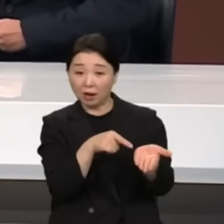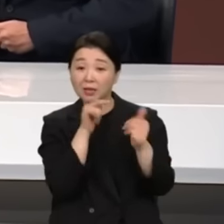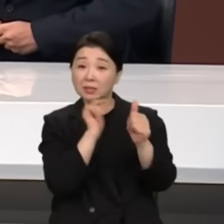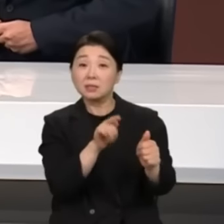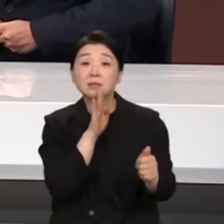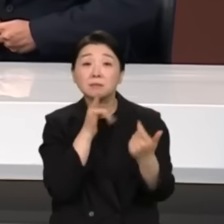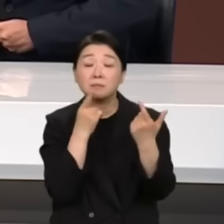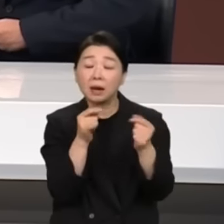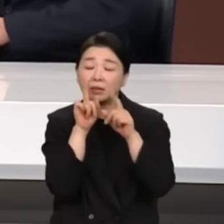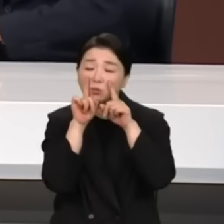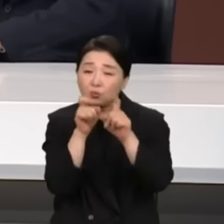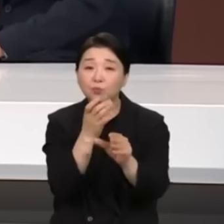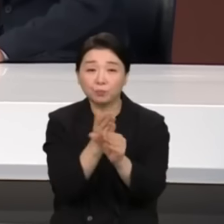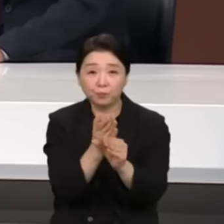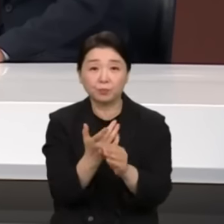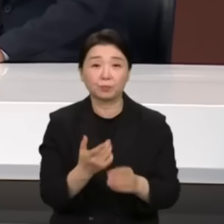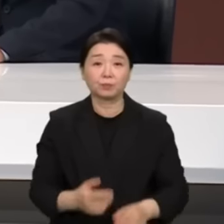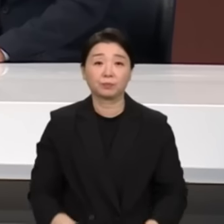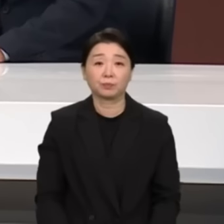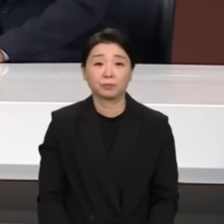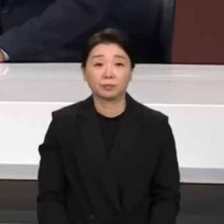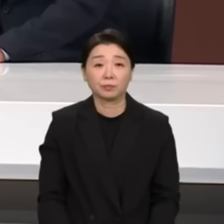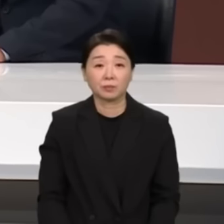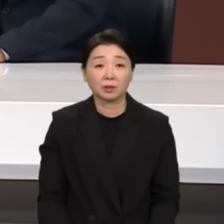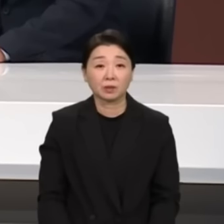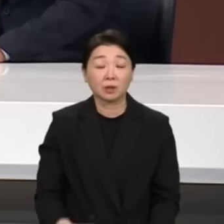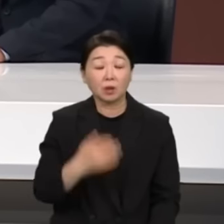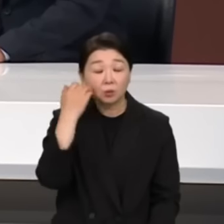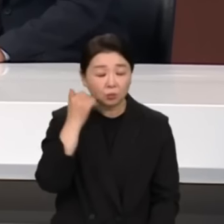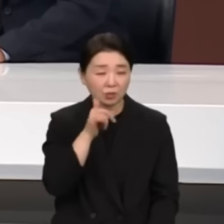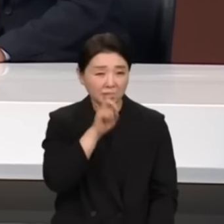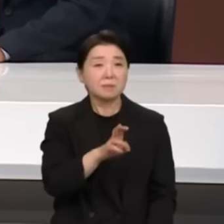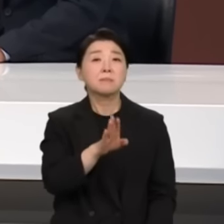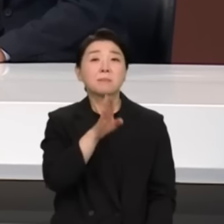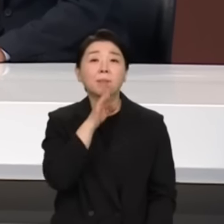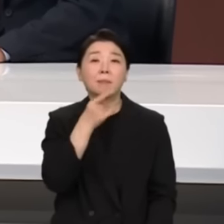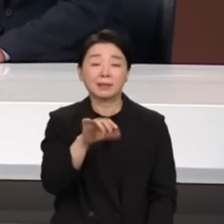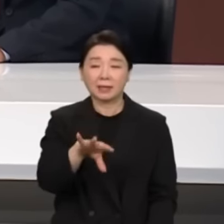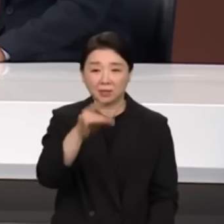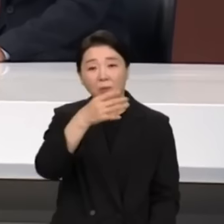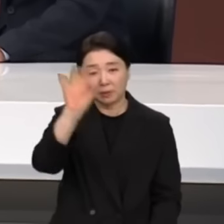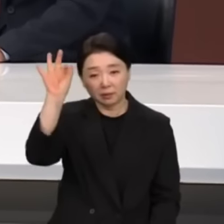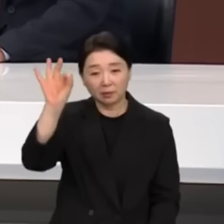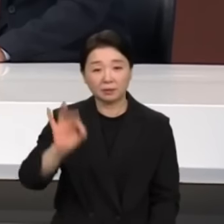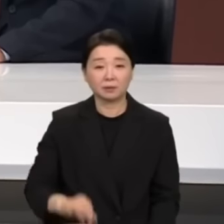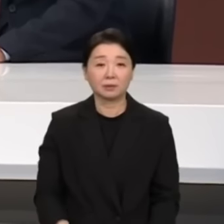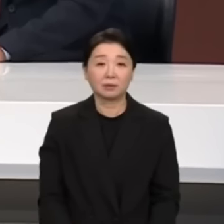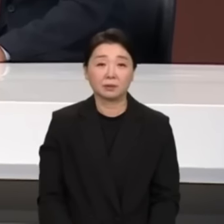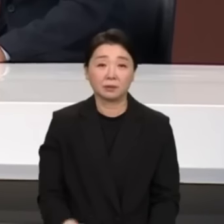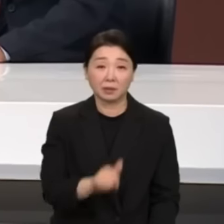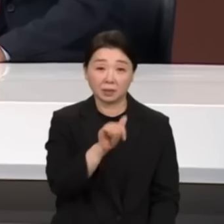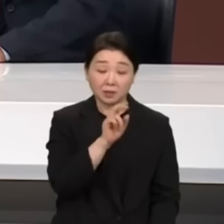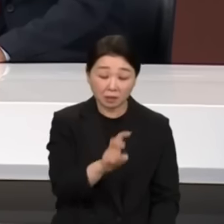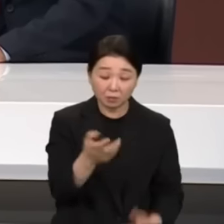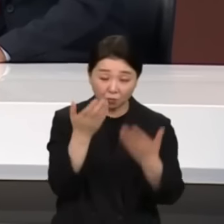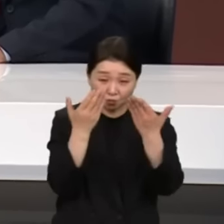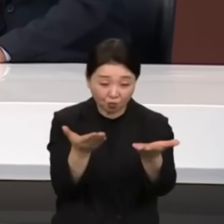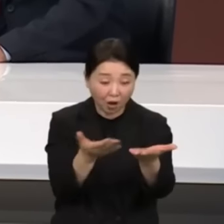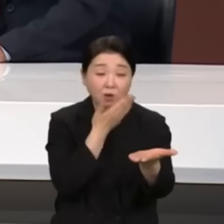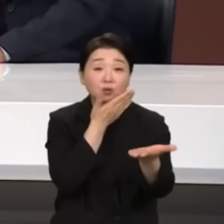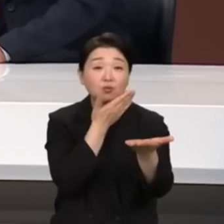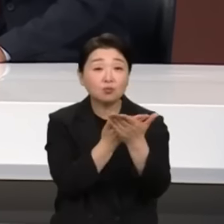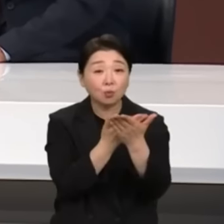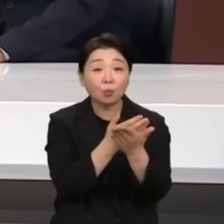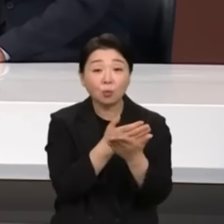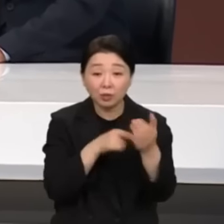게 아니냐 이런 의혹이 제기가 되었거든요. 그런데 네. 그게 임 전 사단장이 맞다 이렇게 처음 인정을 한 겁니다. 네, 임 전 사단장의 휴가가 중요한 이유가